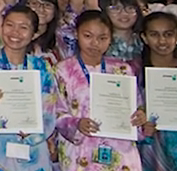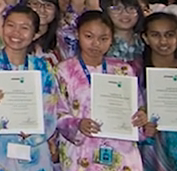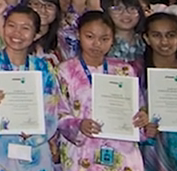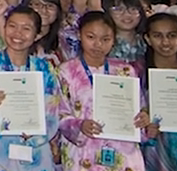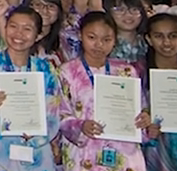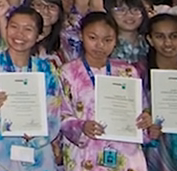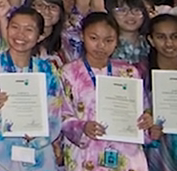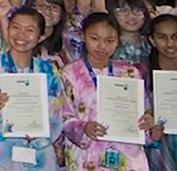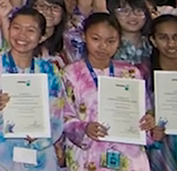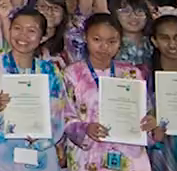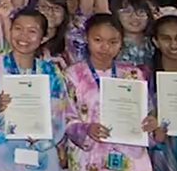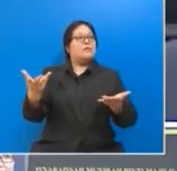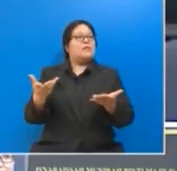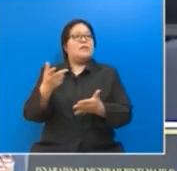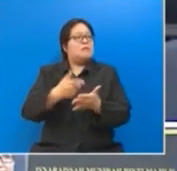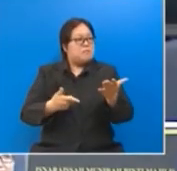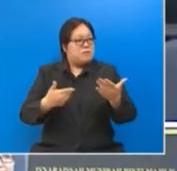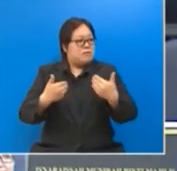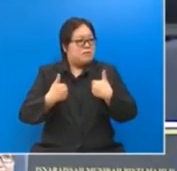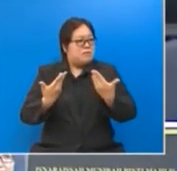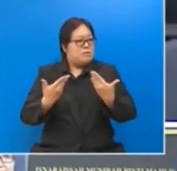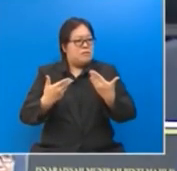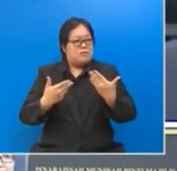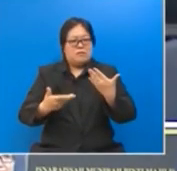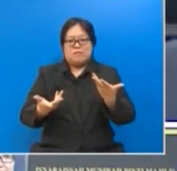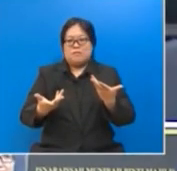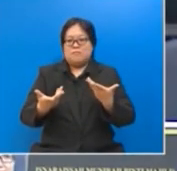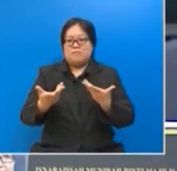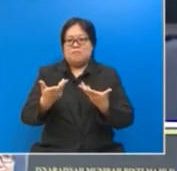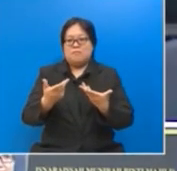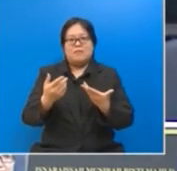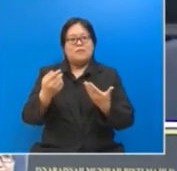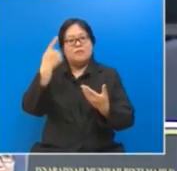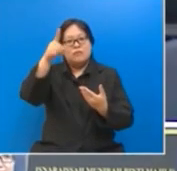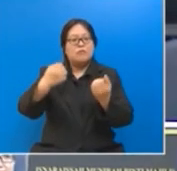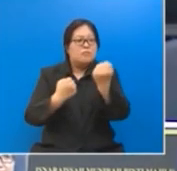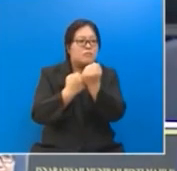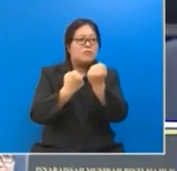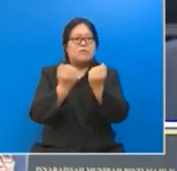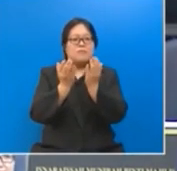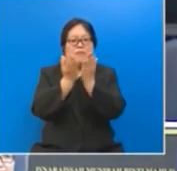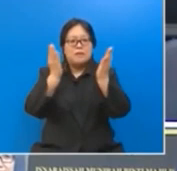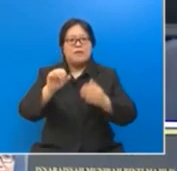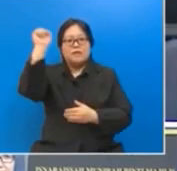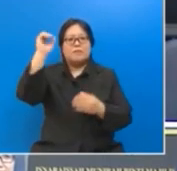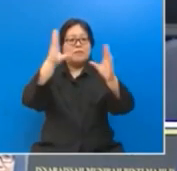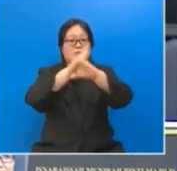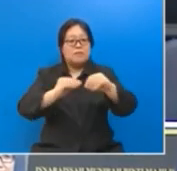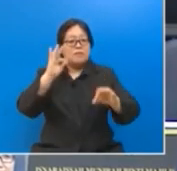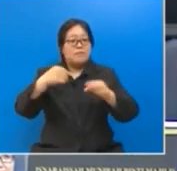Soalannya apakah ada sedikit advantage yang diberi kepada pelajar-pelajar Sabah dan Sarawak jika kita